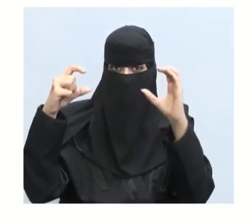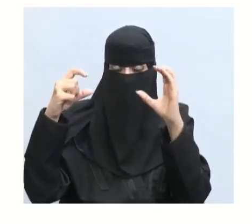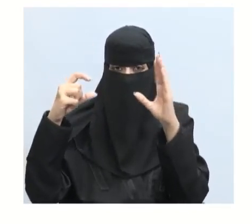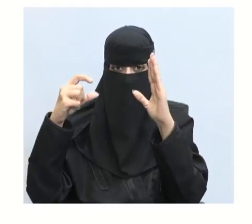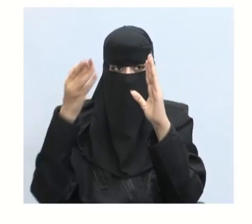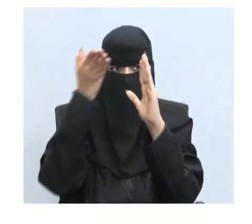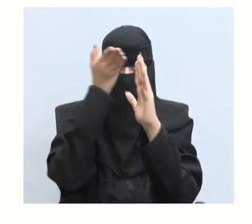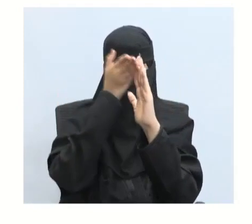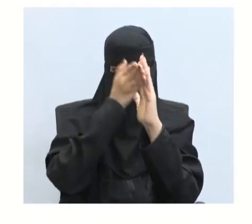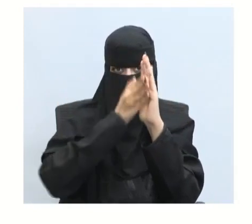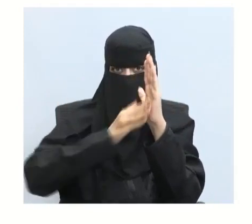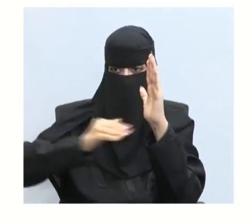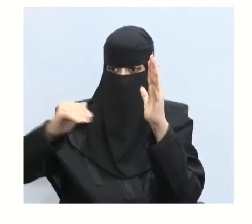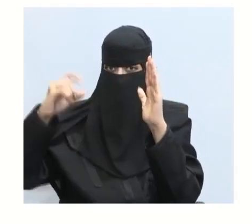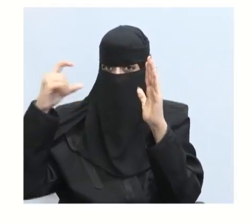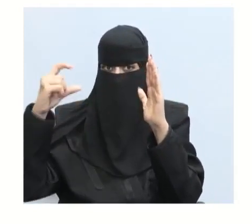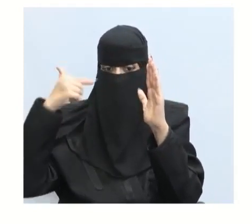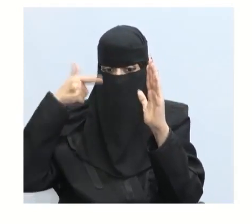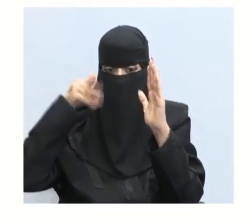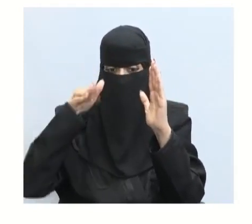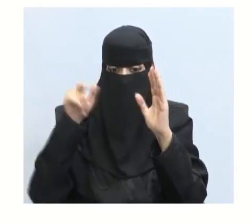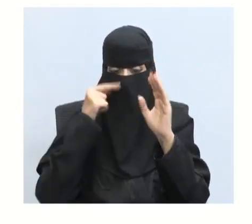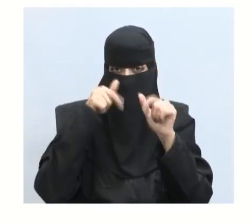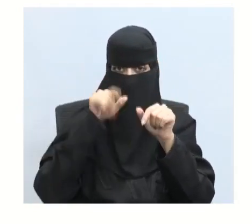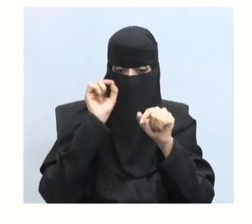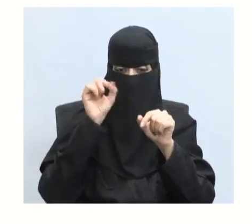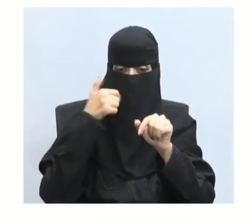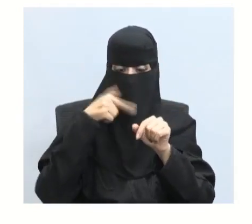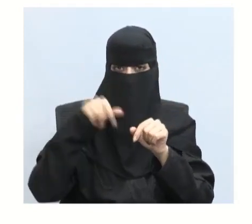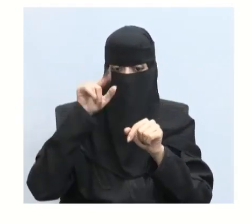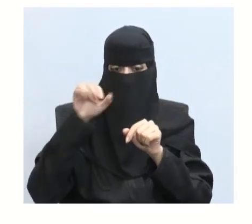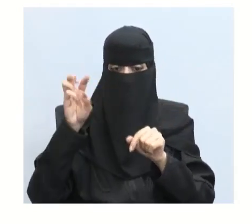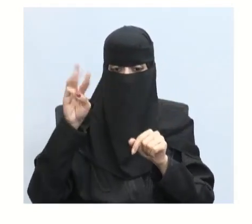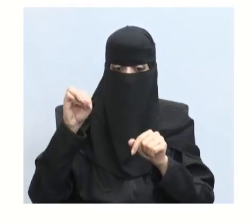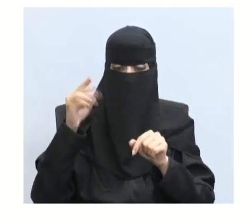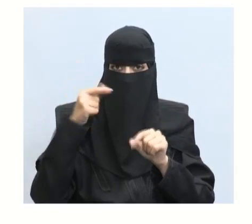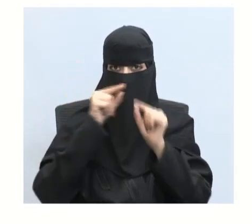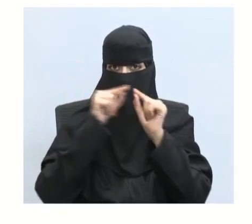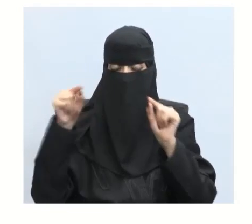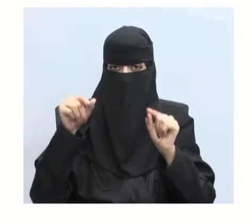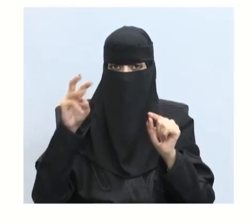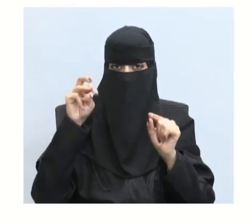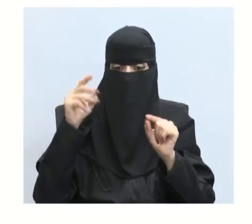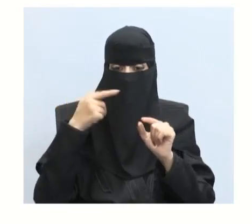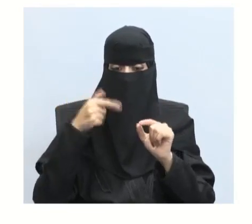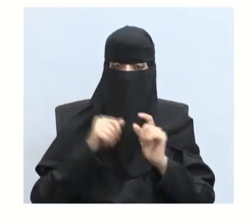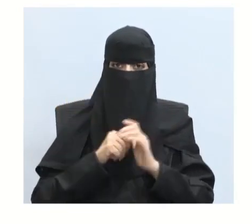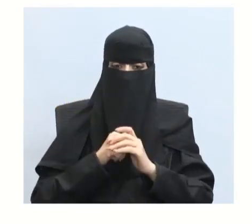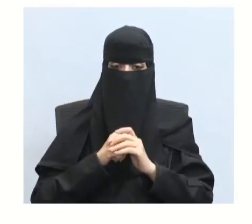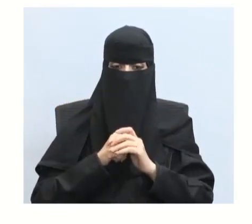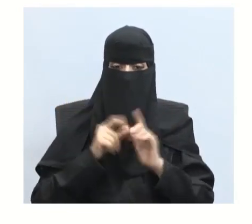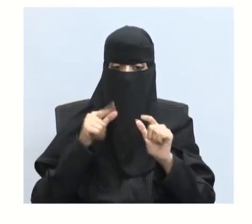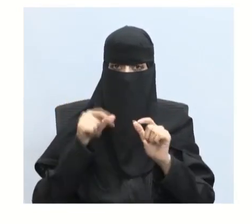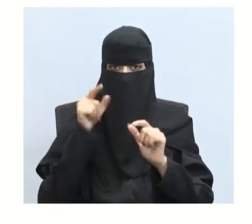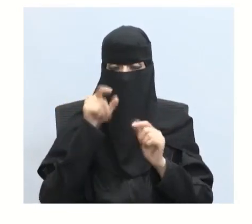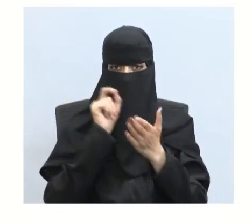تكور الكره التي اقتطعت منها المراه نقطه ام قطب المراه هي النقطه التي تقع